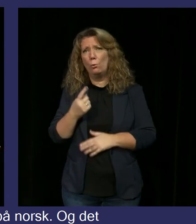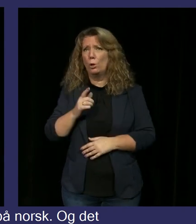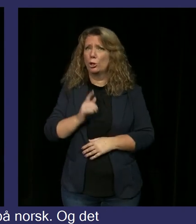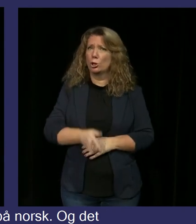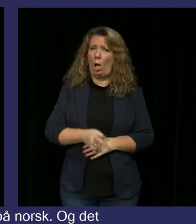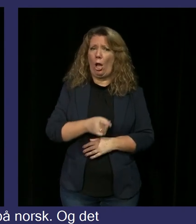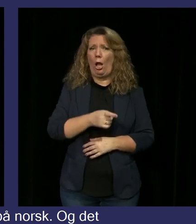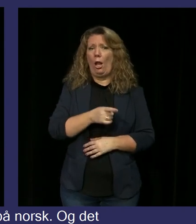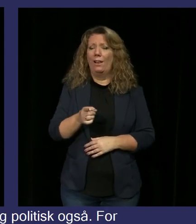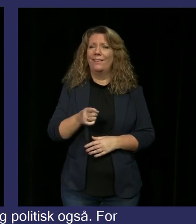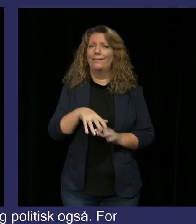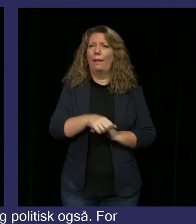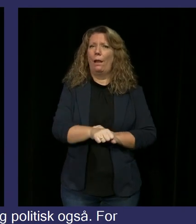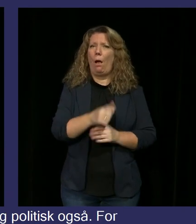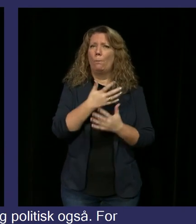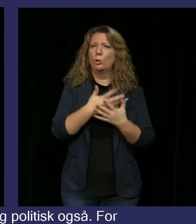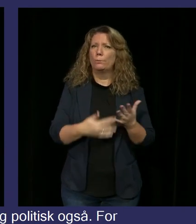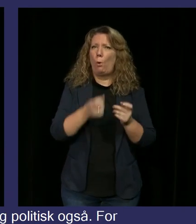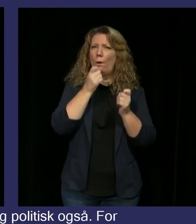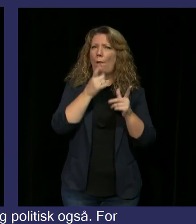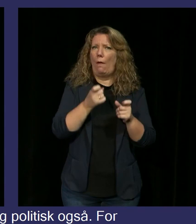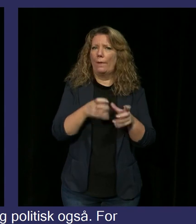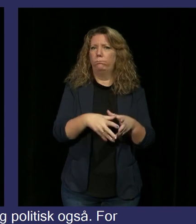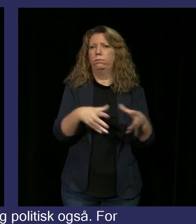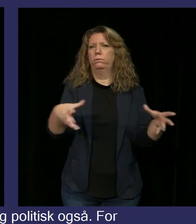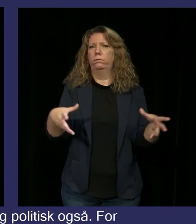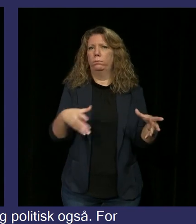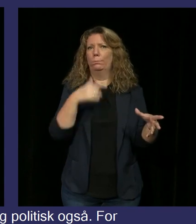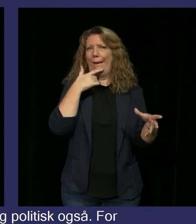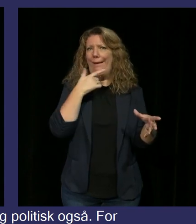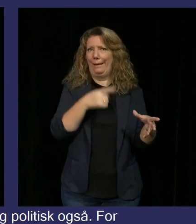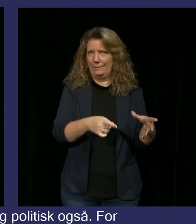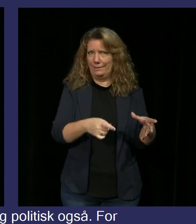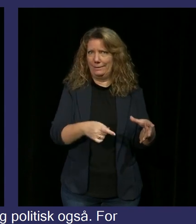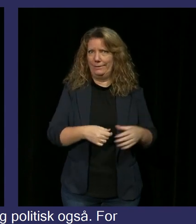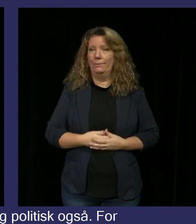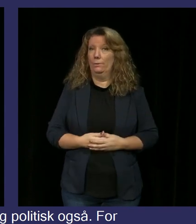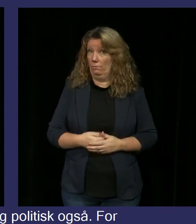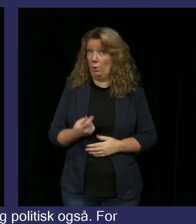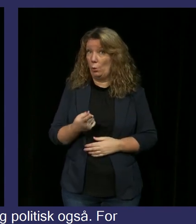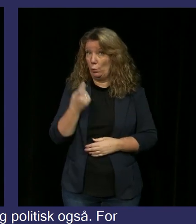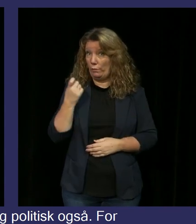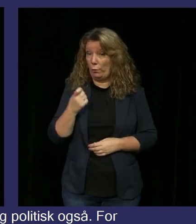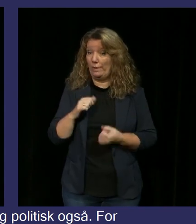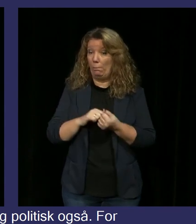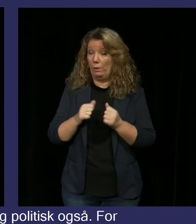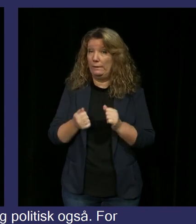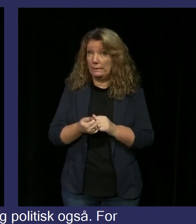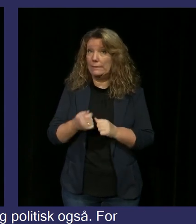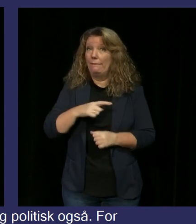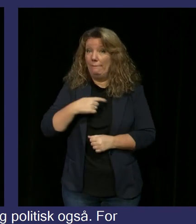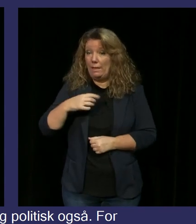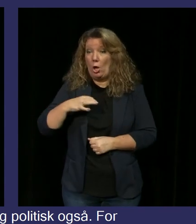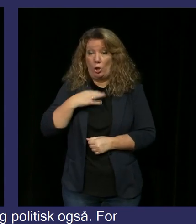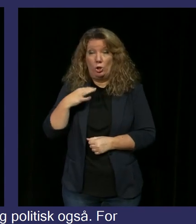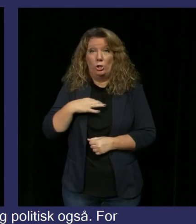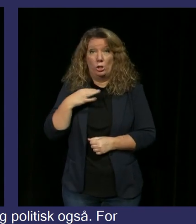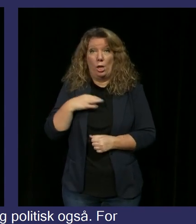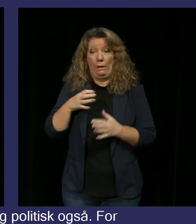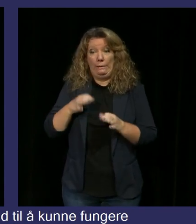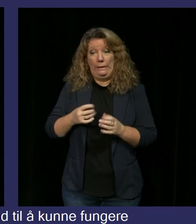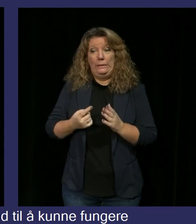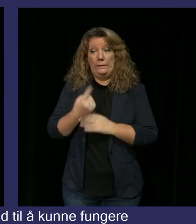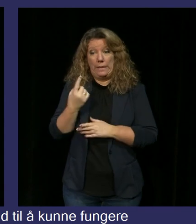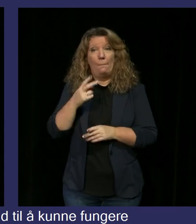til språkdata mye større på engelsk. Det jo en utfordring politisk også, fordi vi ønsker jo at ting skal foregå på norsk I